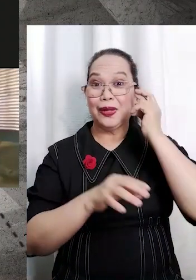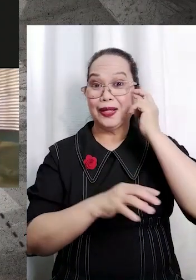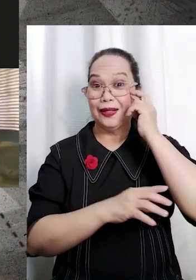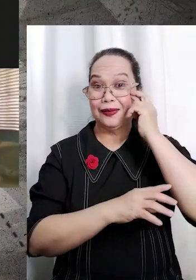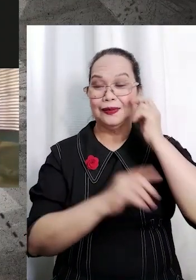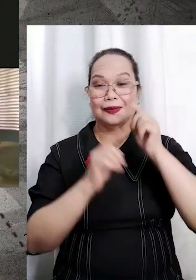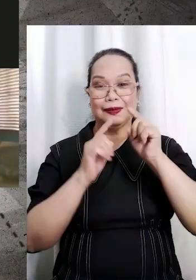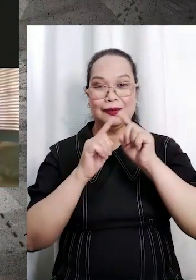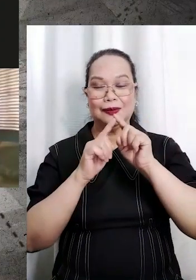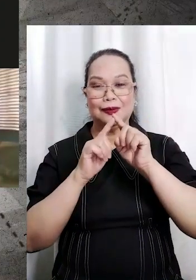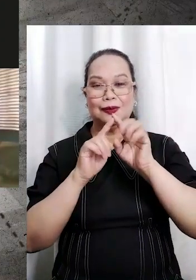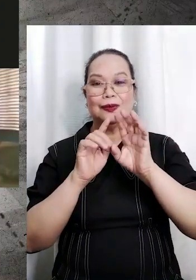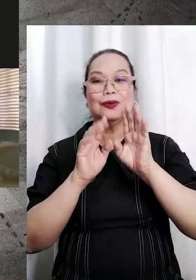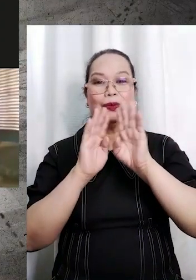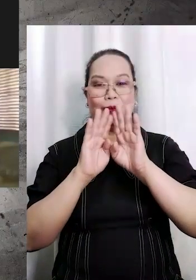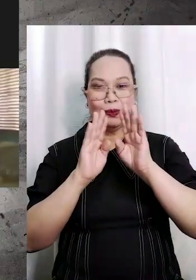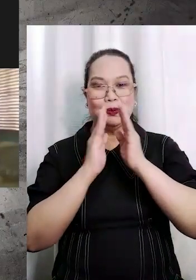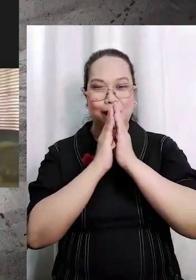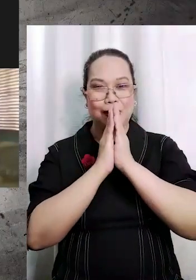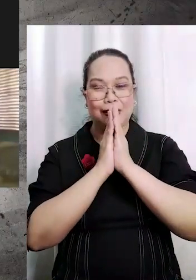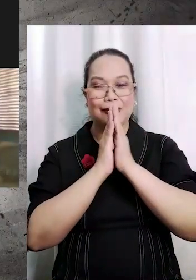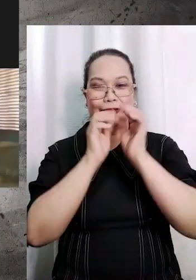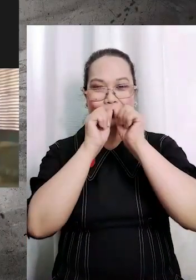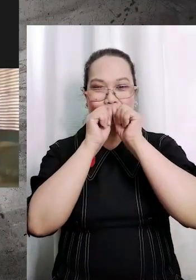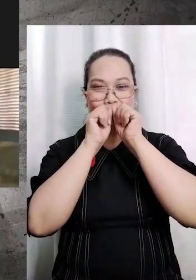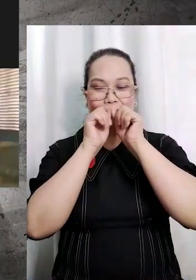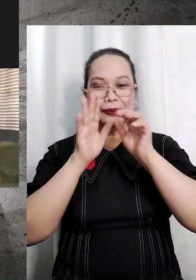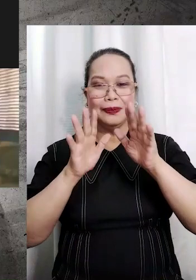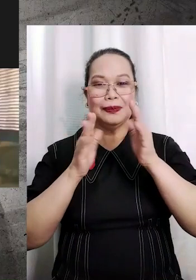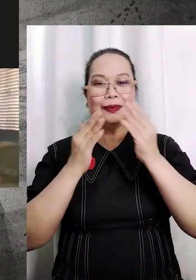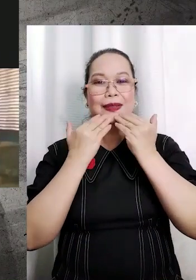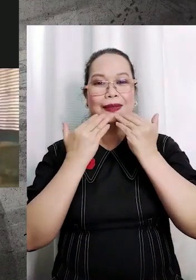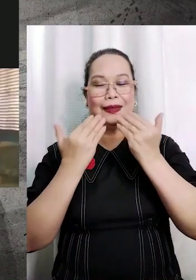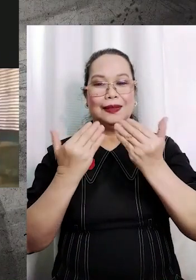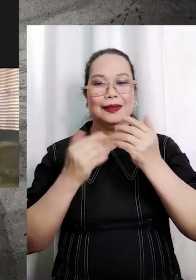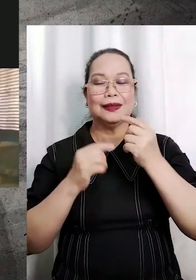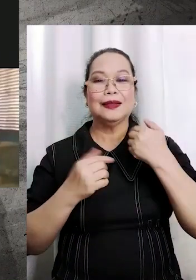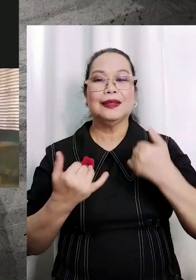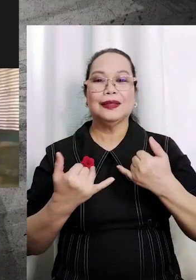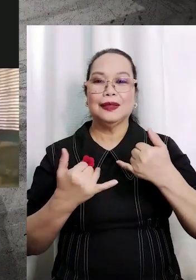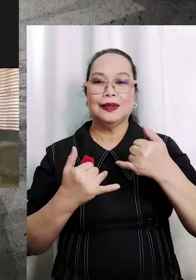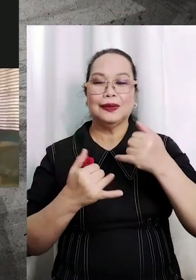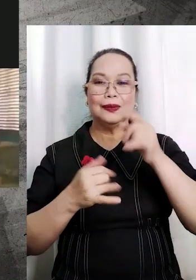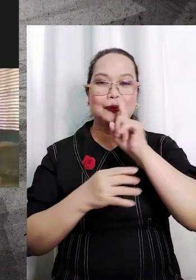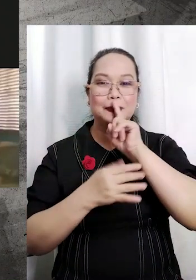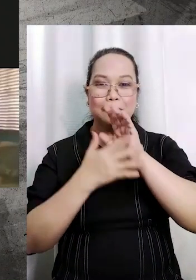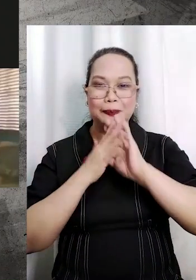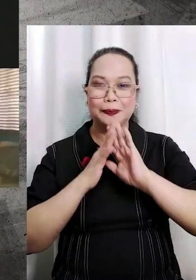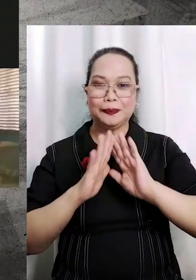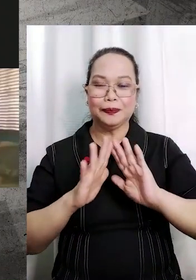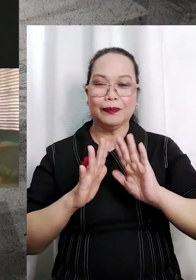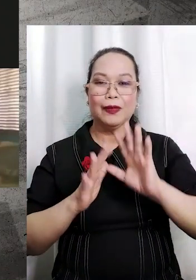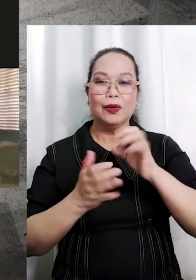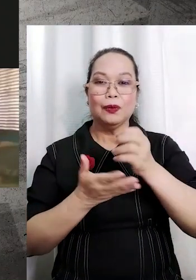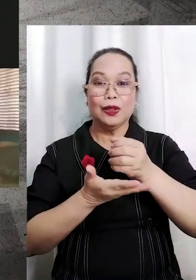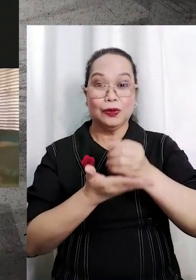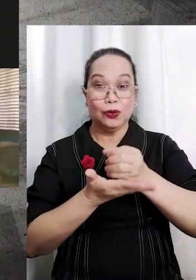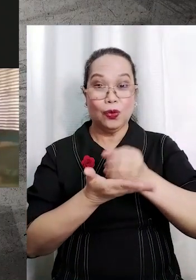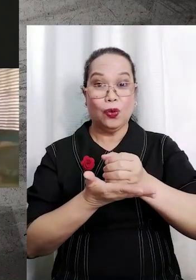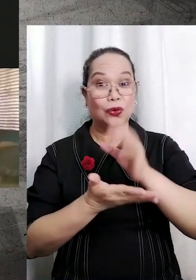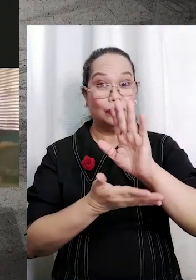Rene Atienza sa isang pananalangin ng pasasalamat. Sa panahon ng matahimik natin pananalangin,